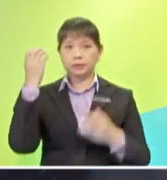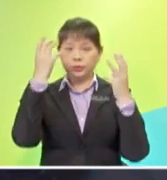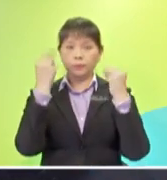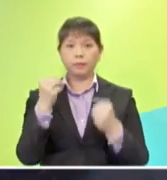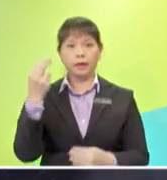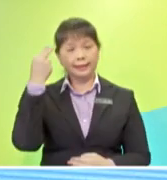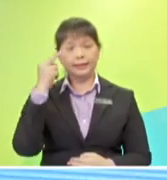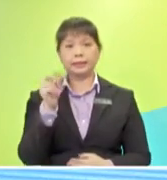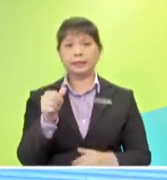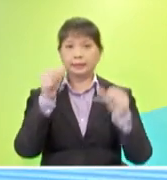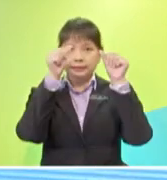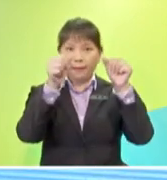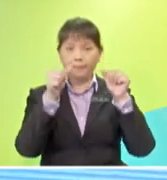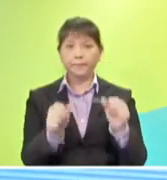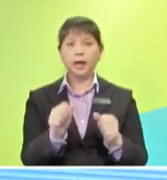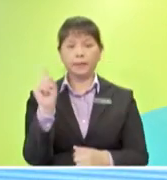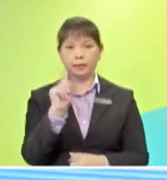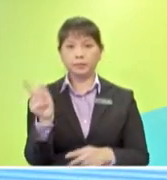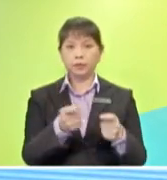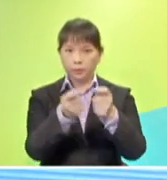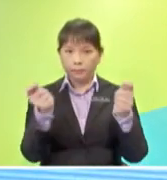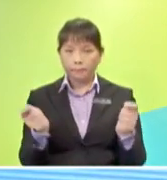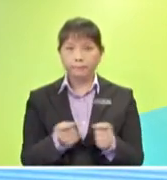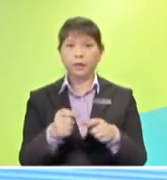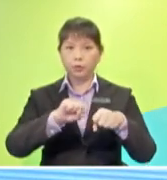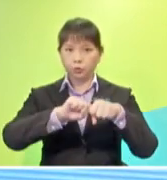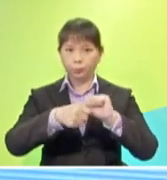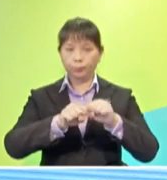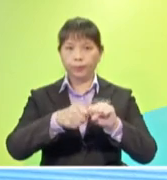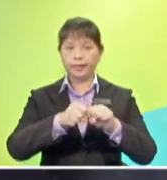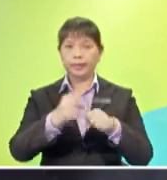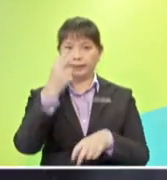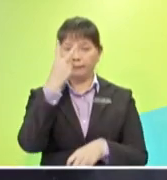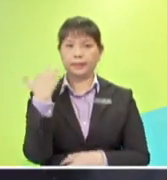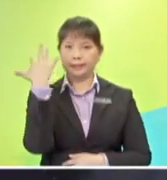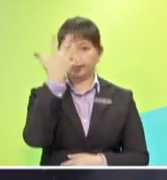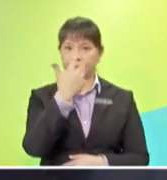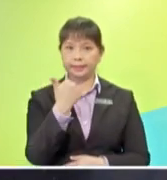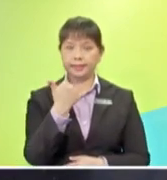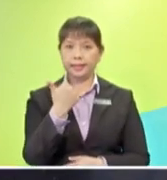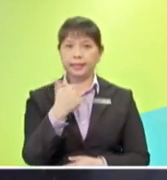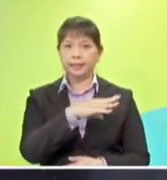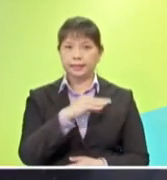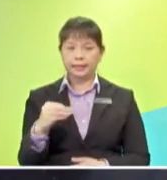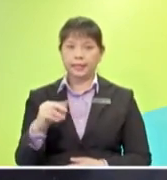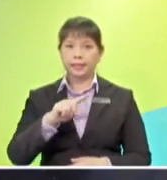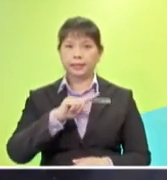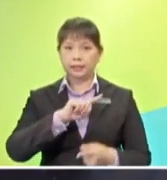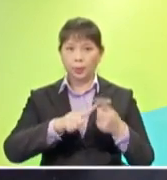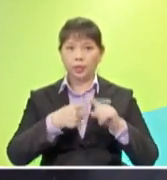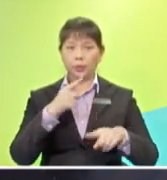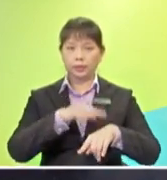di mana-mana jadi tempat biar nampak postur itu akan jadi cantik eee semoga kawan-kawan kak rumah pun tak Tengok nih